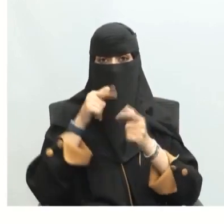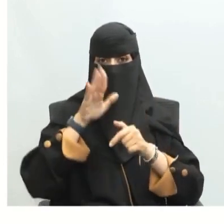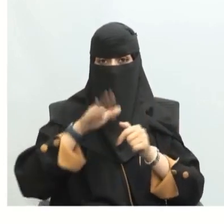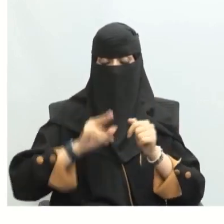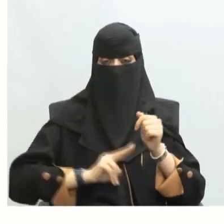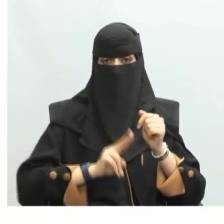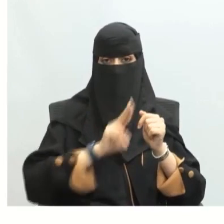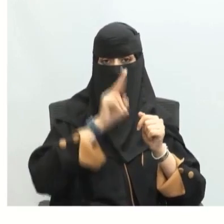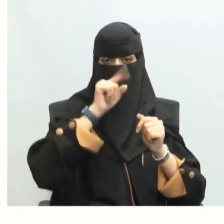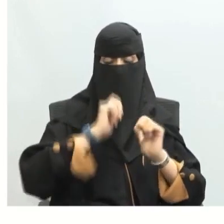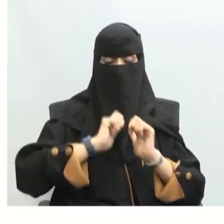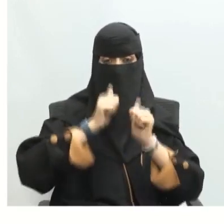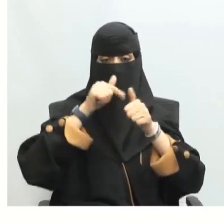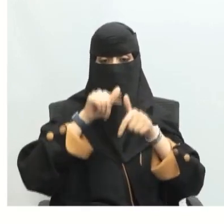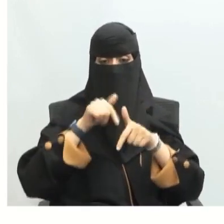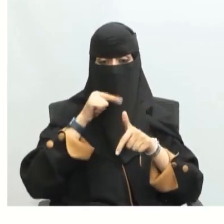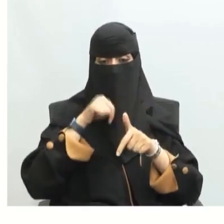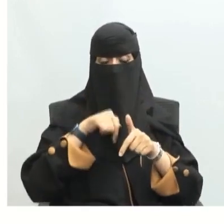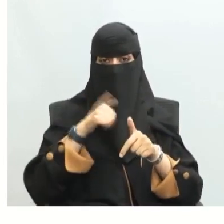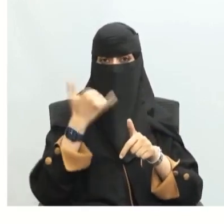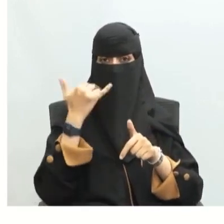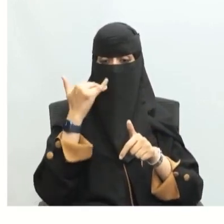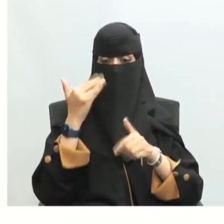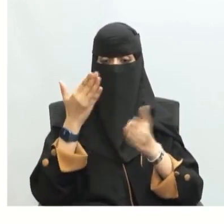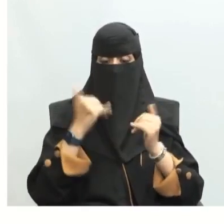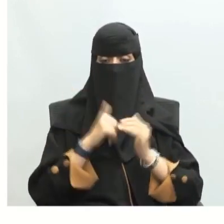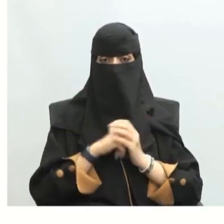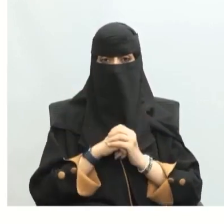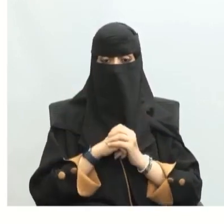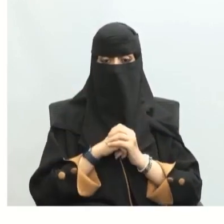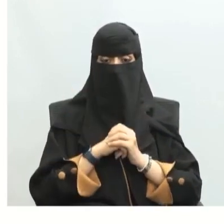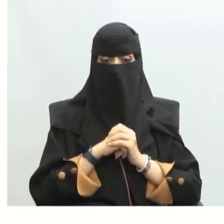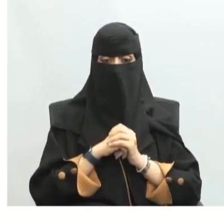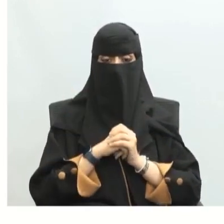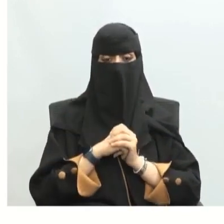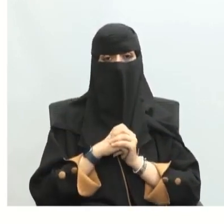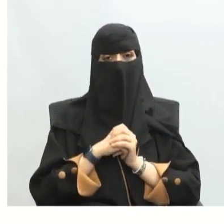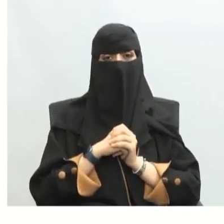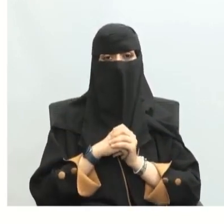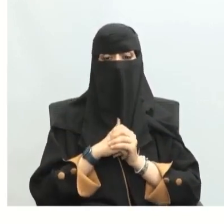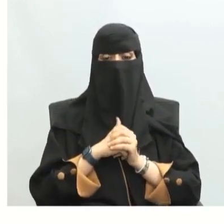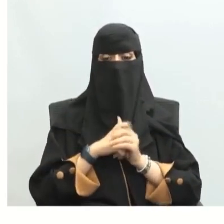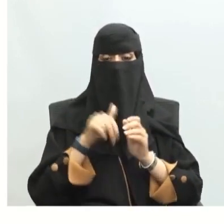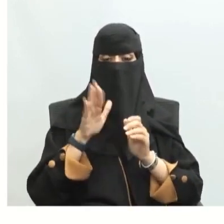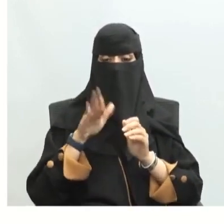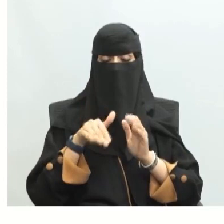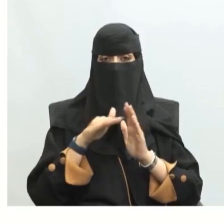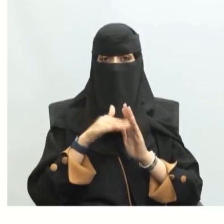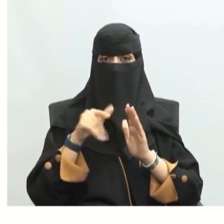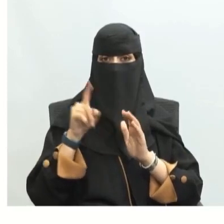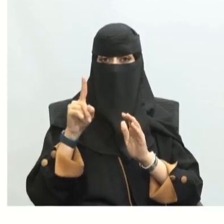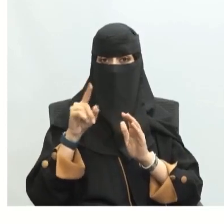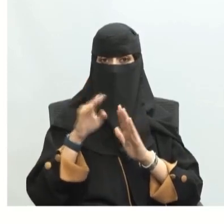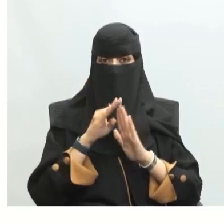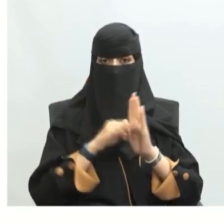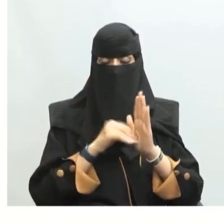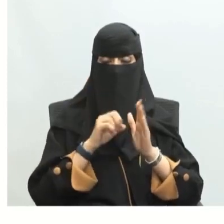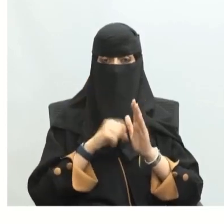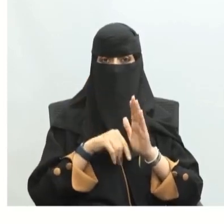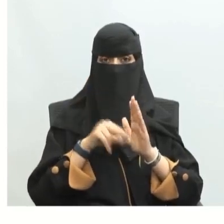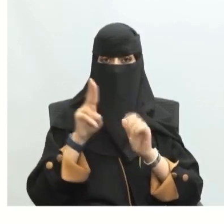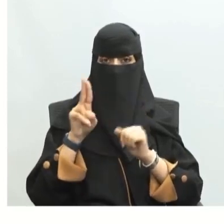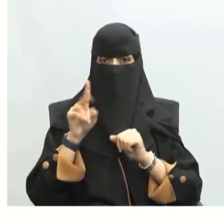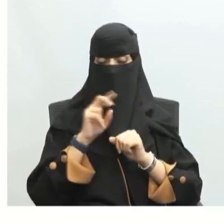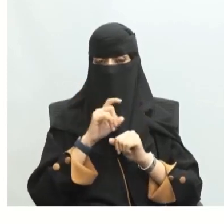ايضا من برامج الحوار الوطني ماذا احسنتم برنامج تلاحم